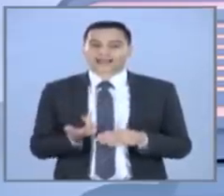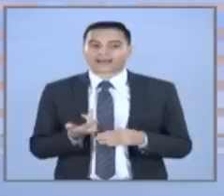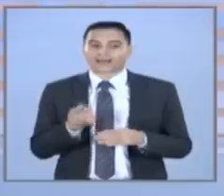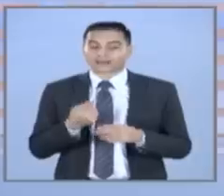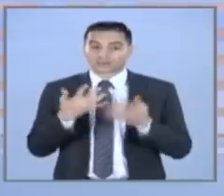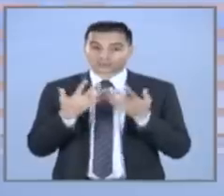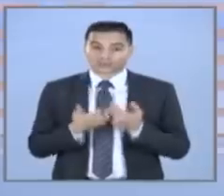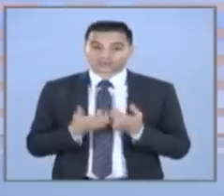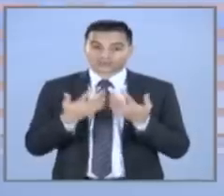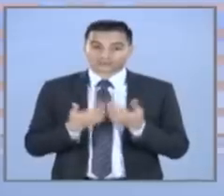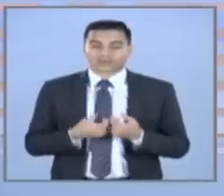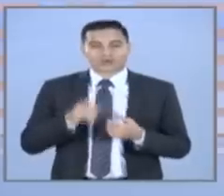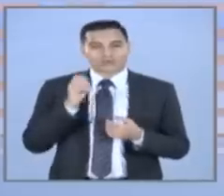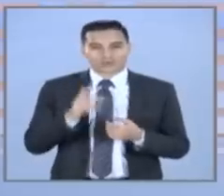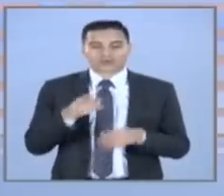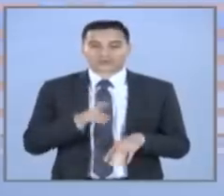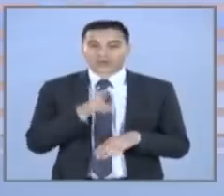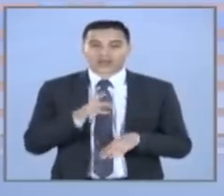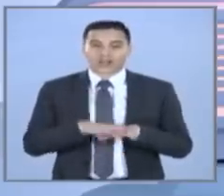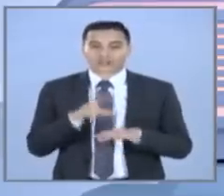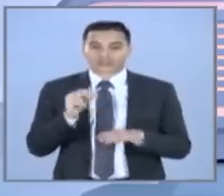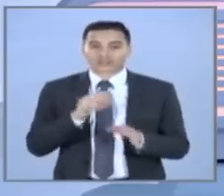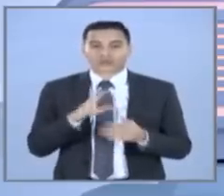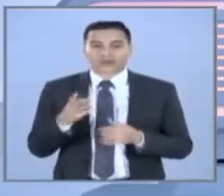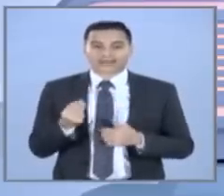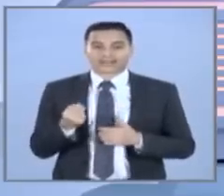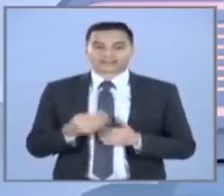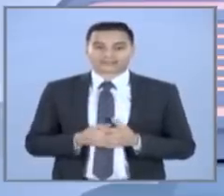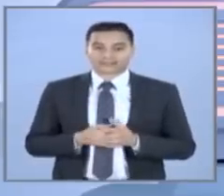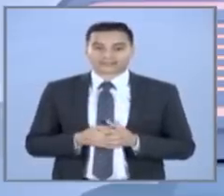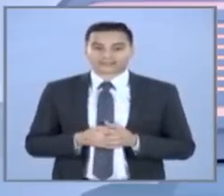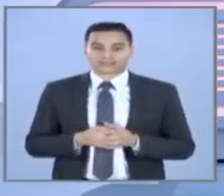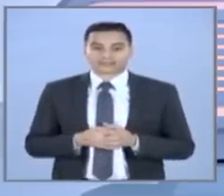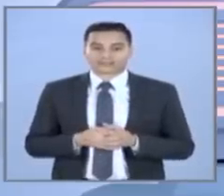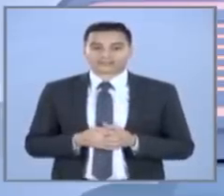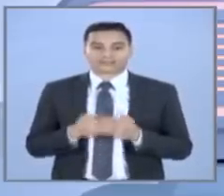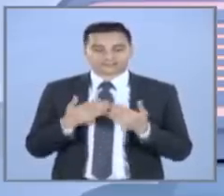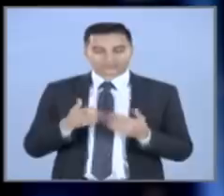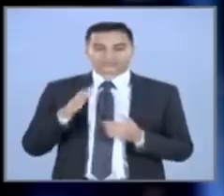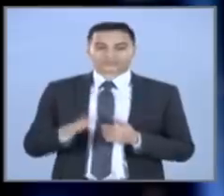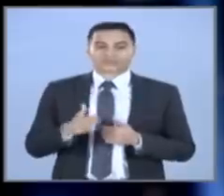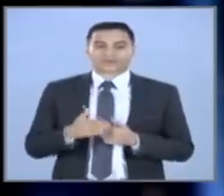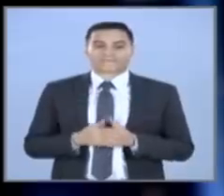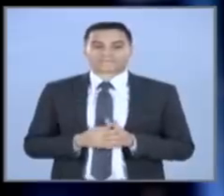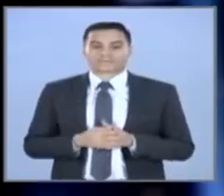قدرات ذهنية. قدرات ذهنية. سؤال بعشرين نقطة ولا بتلاتين نقطة؟ ماشي، دوس على البازر.